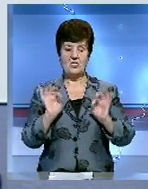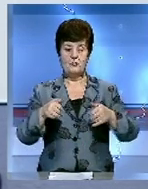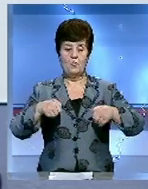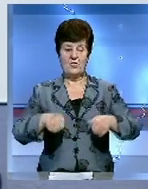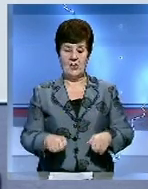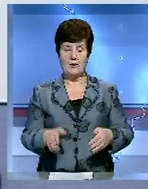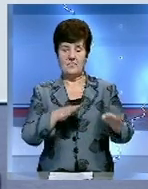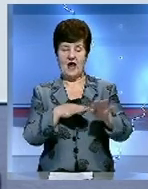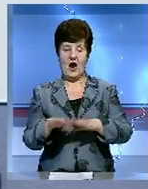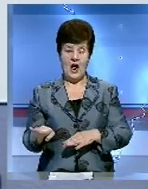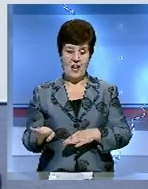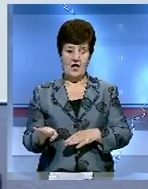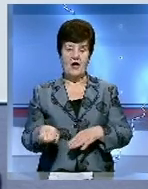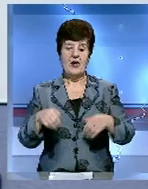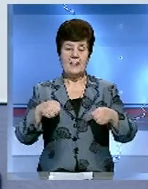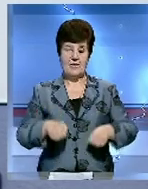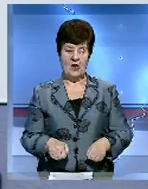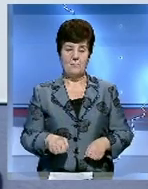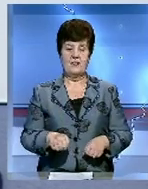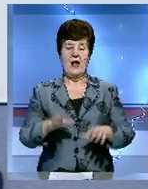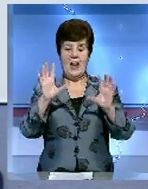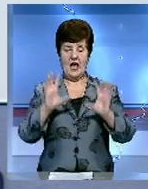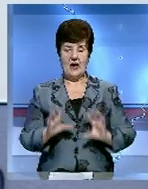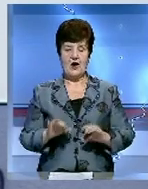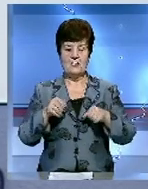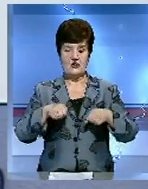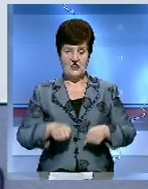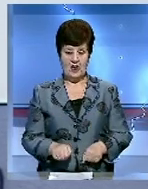egal, drept legal și drept